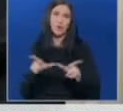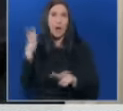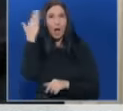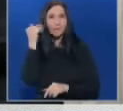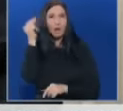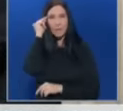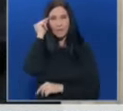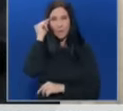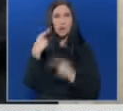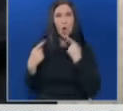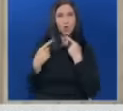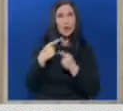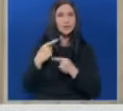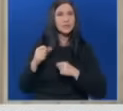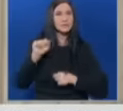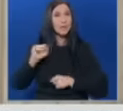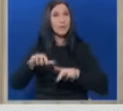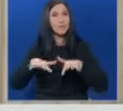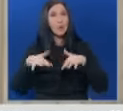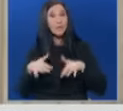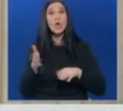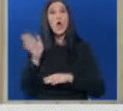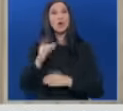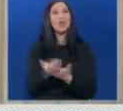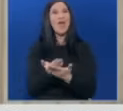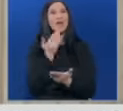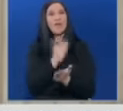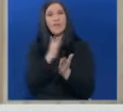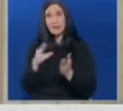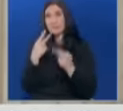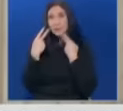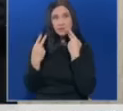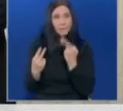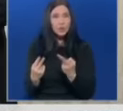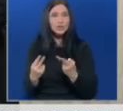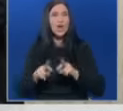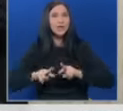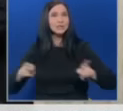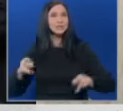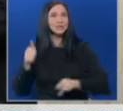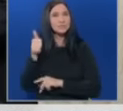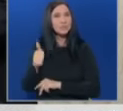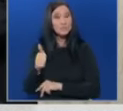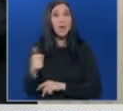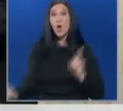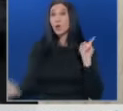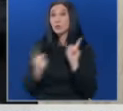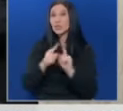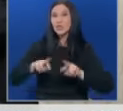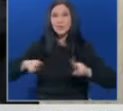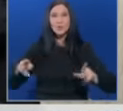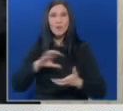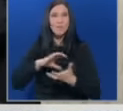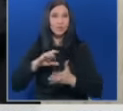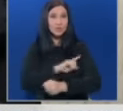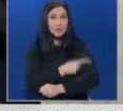Габриел напомни, че от разговорите с партиите в парламента още на ранен етап са проличали различията с БСП. А от срещата с другите